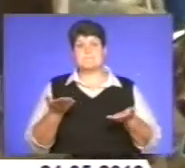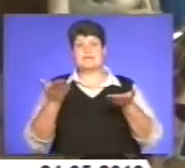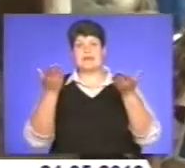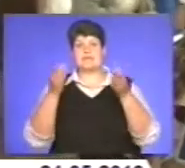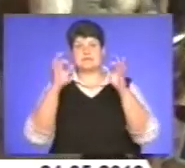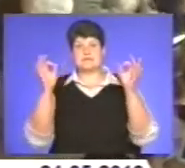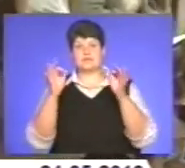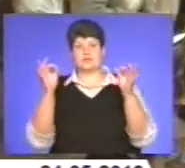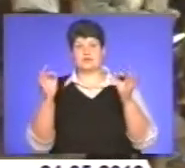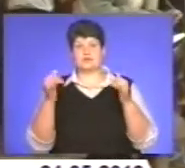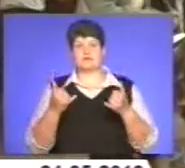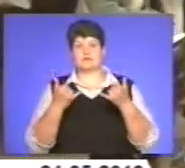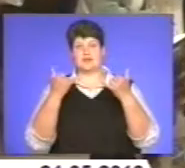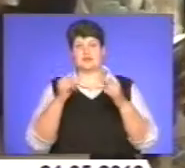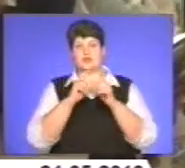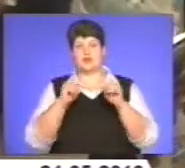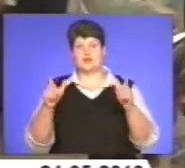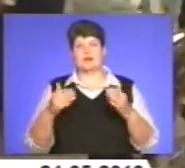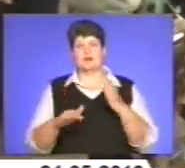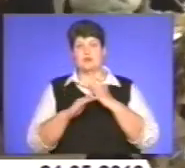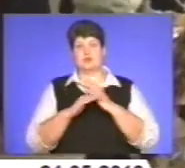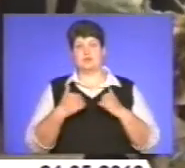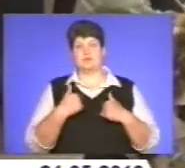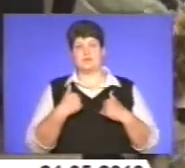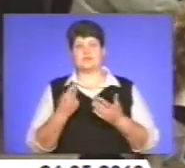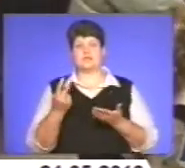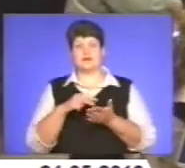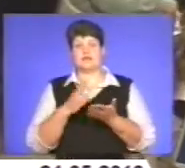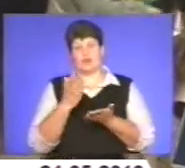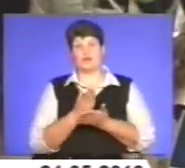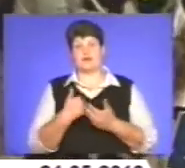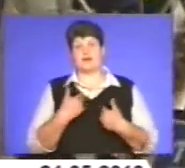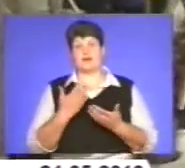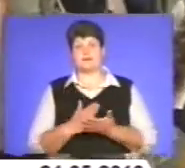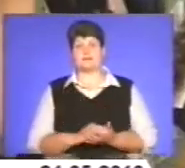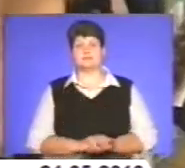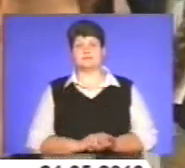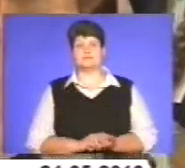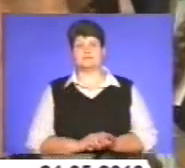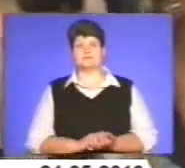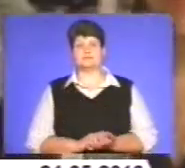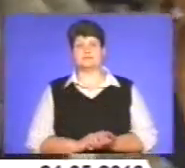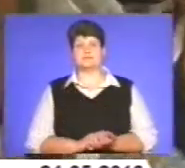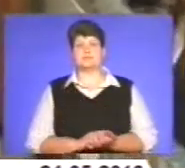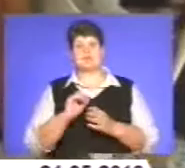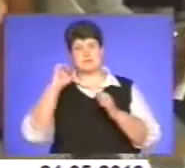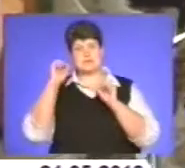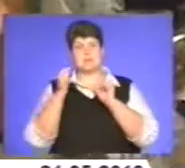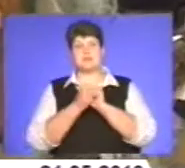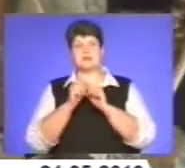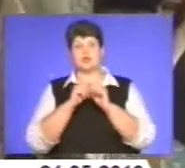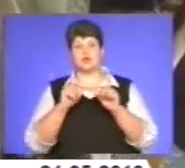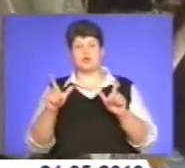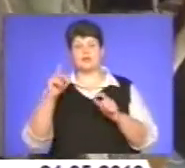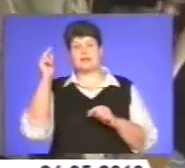нічого заради цієї школи, яка допомогла мені стати такою, якою я є. Яка, ви запам'ятаєте школу як